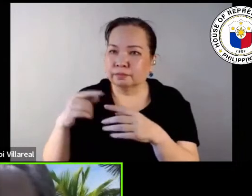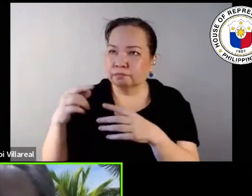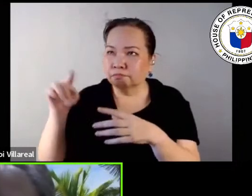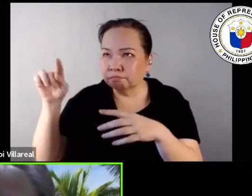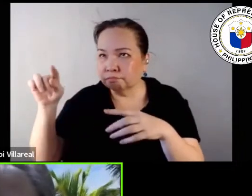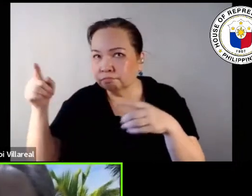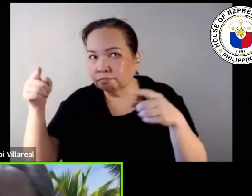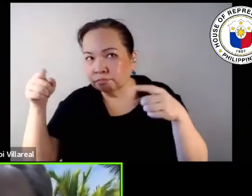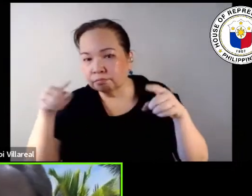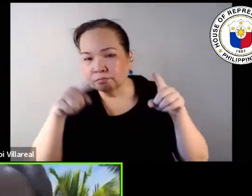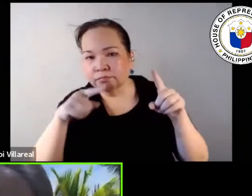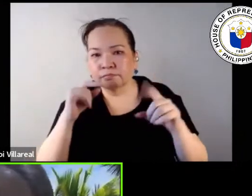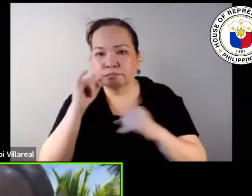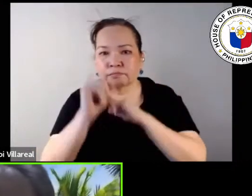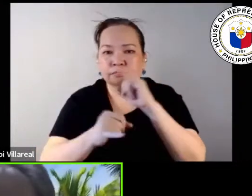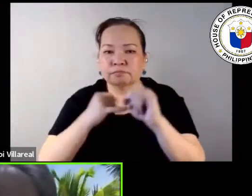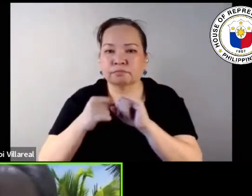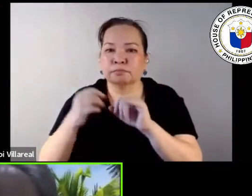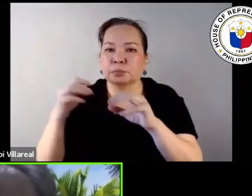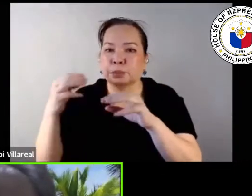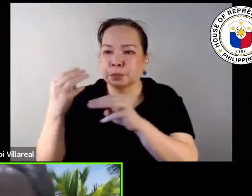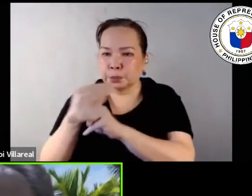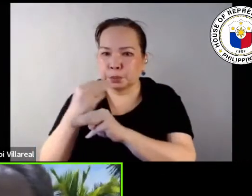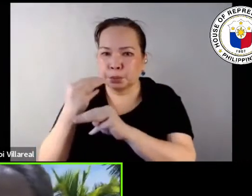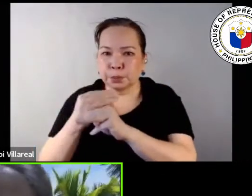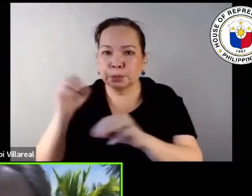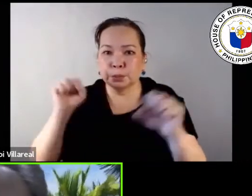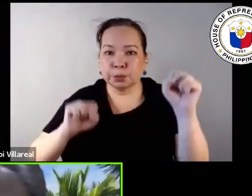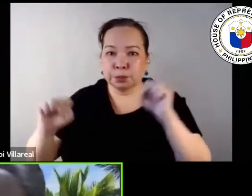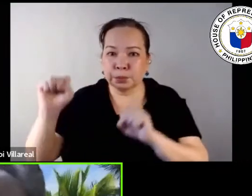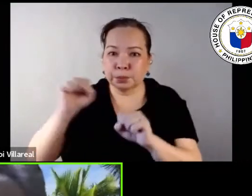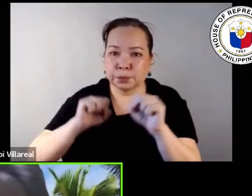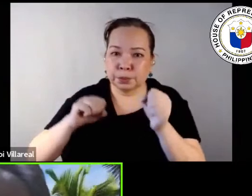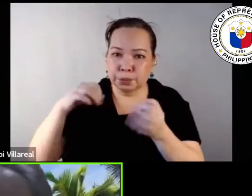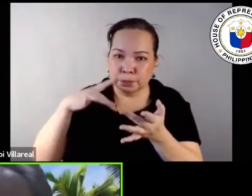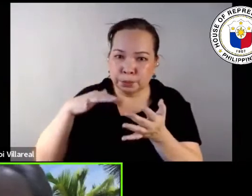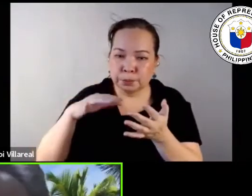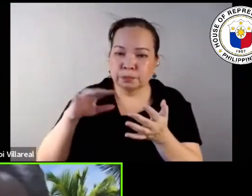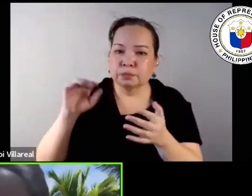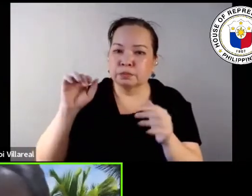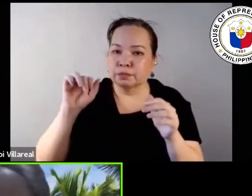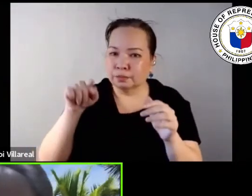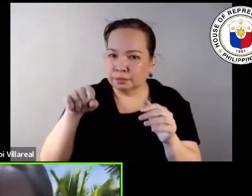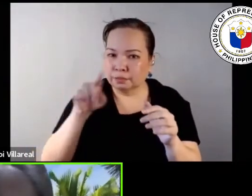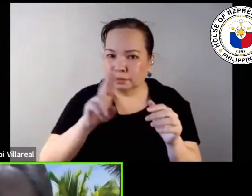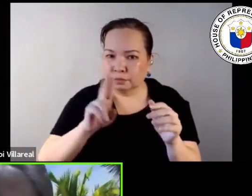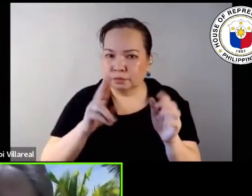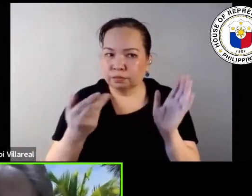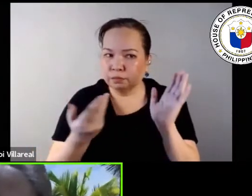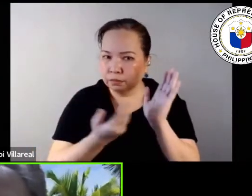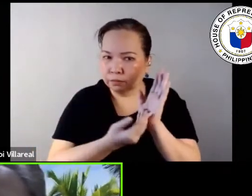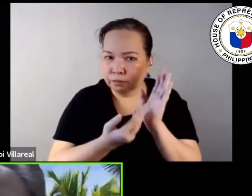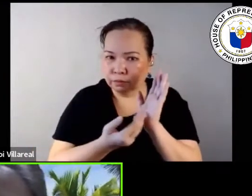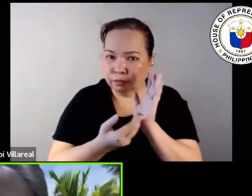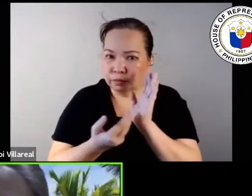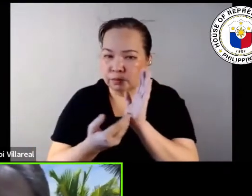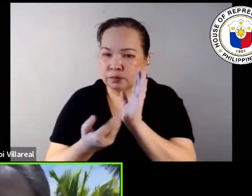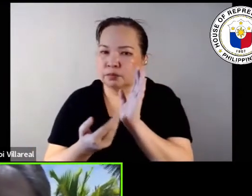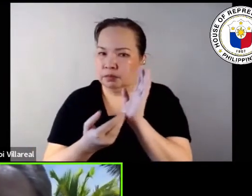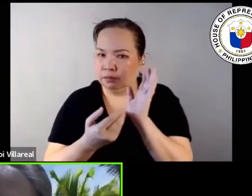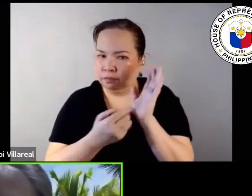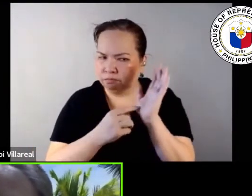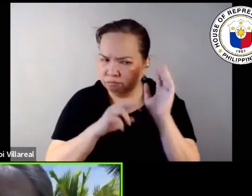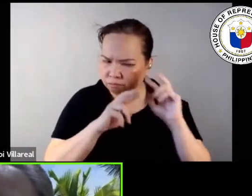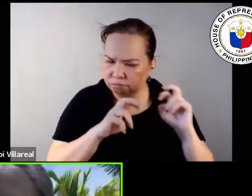international math and science study. At ito po, ginagamit namin na batayan. Kasi nakita